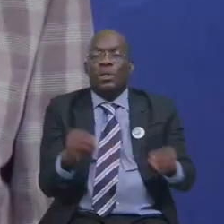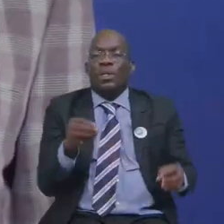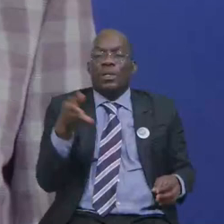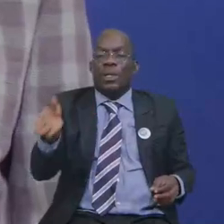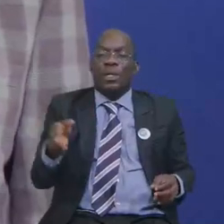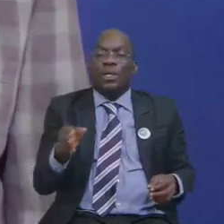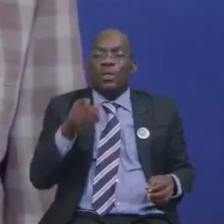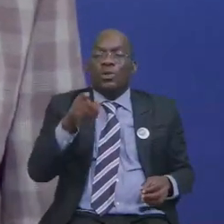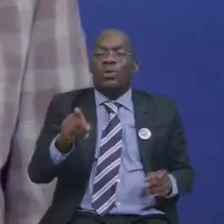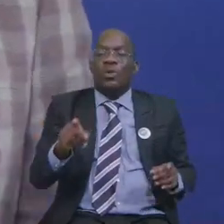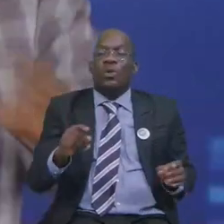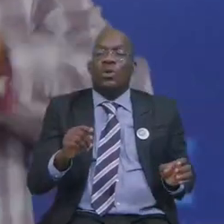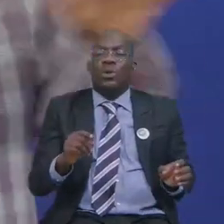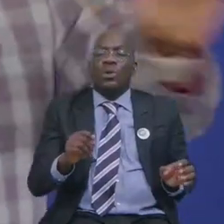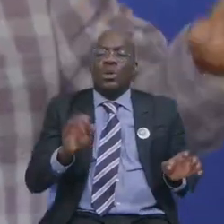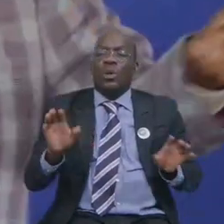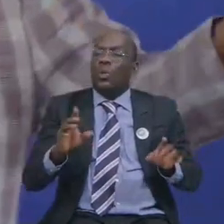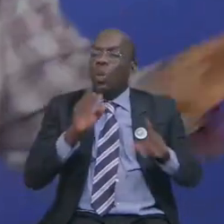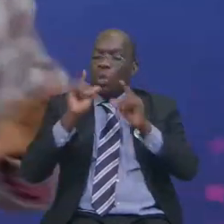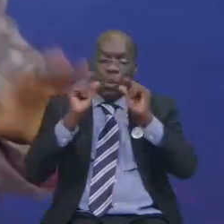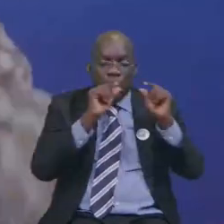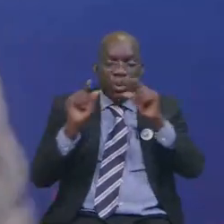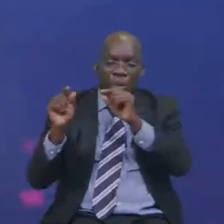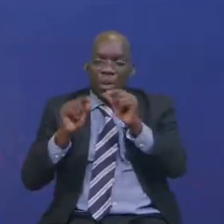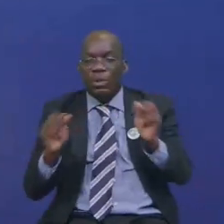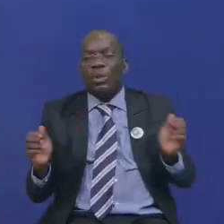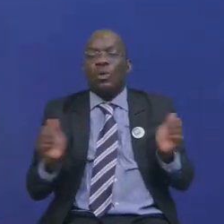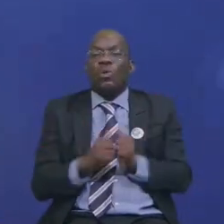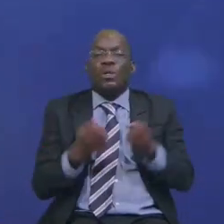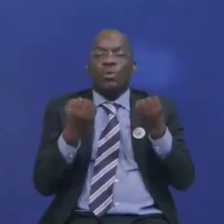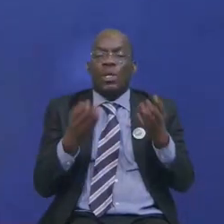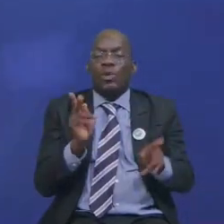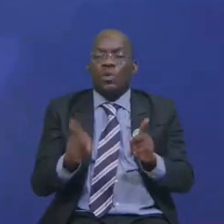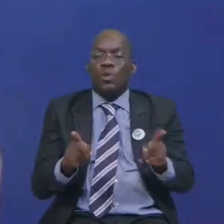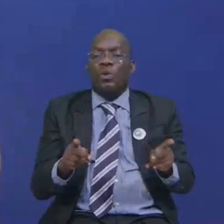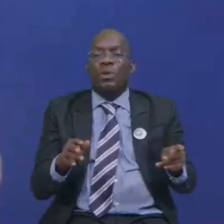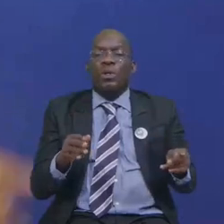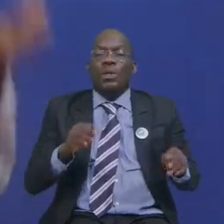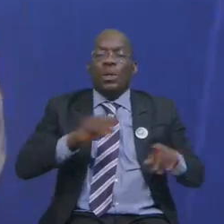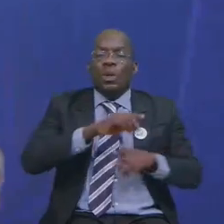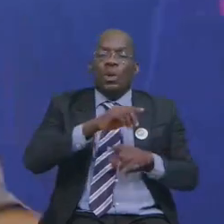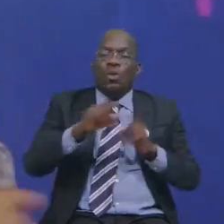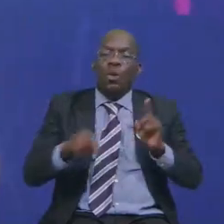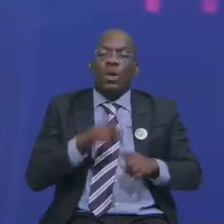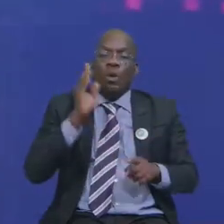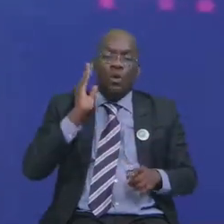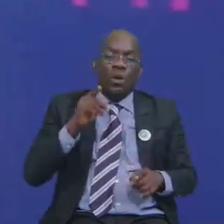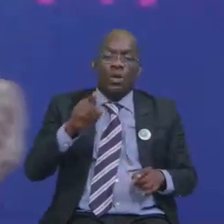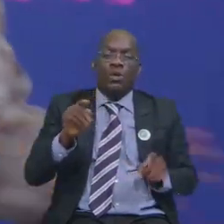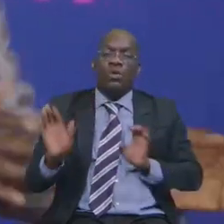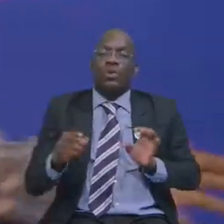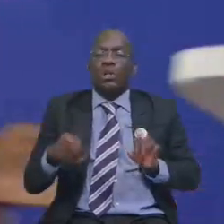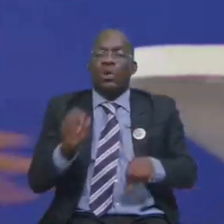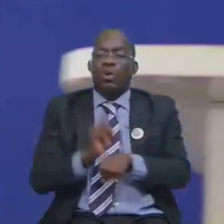c'est le commérages quotidien là dans lesquels quand est-ce que tu veux faire le travail pour lequel tu es là-bas